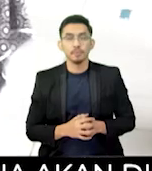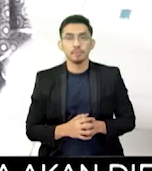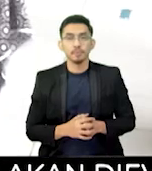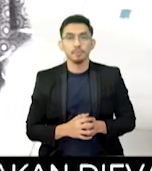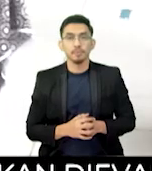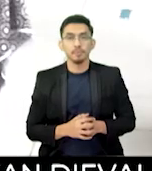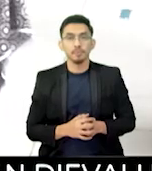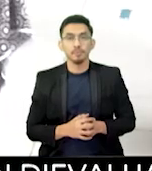ramma Romadhona Ayah support And The